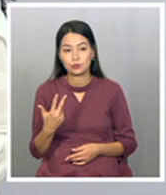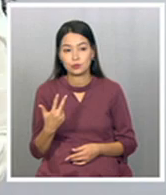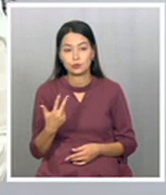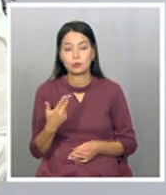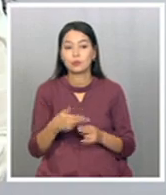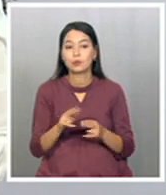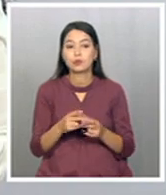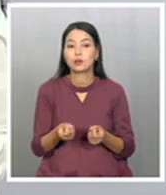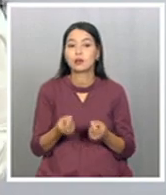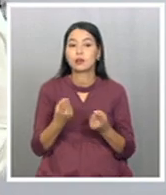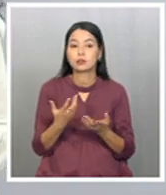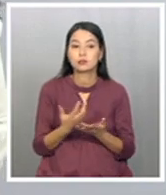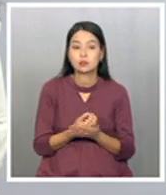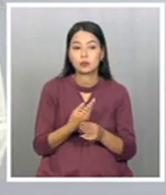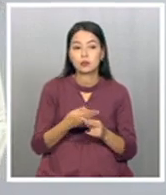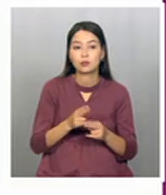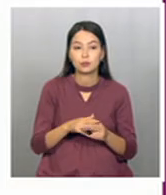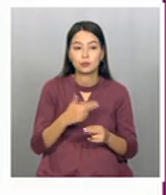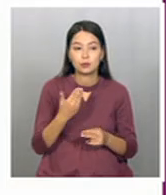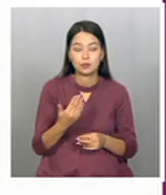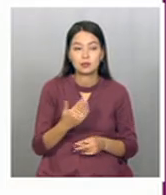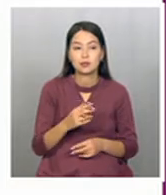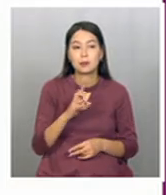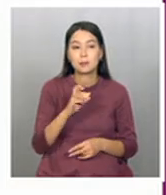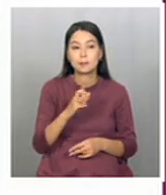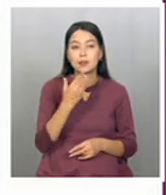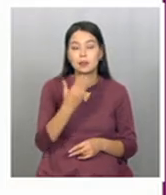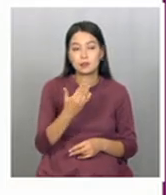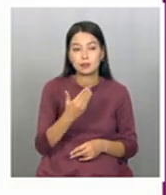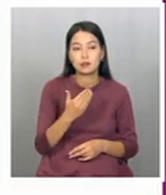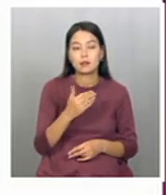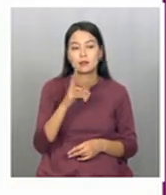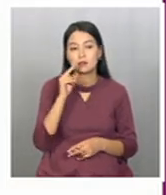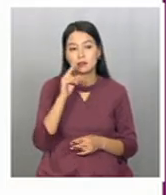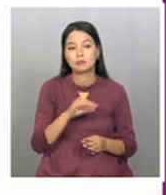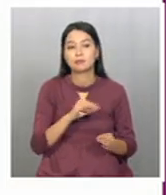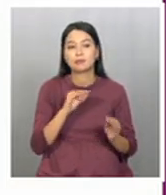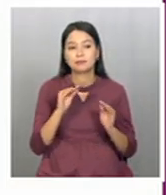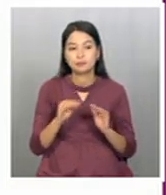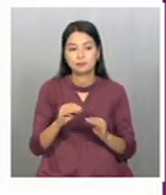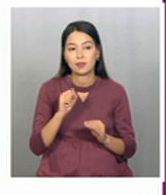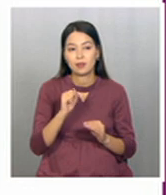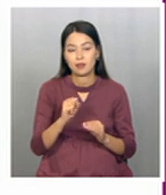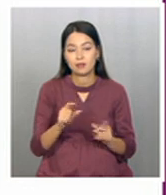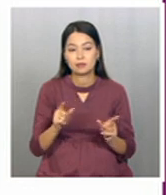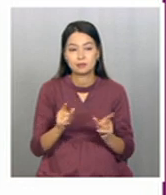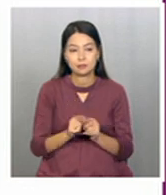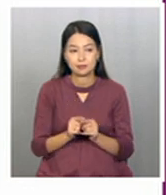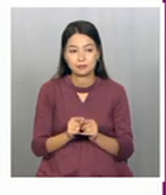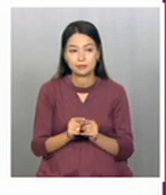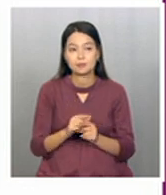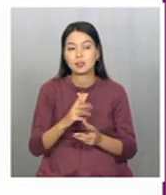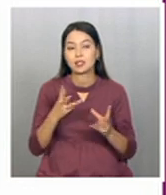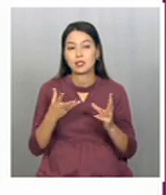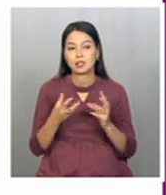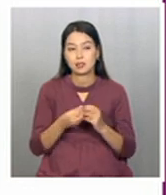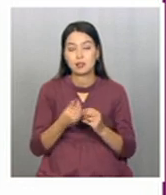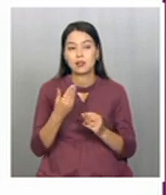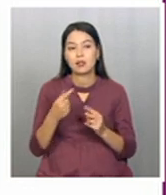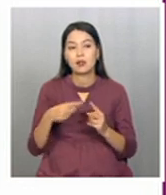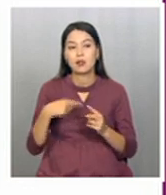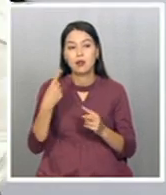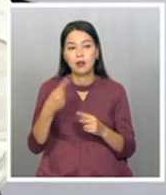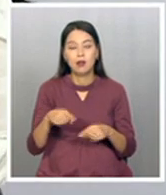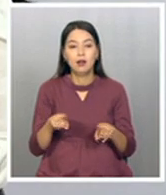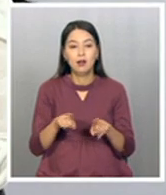табылды? Әрине білеміз, біз B-ның координаттарынан A-ның координаттарын азайтады екенбіз. Нәтижесінде келесі